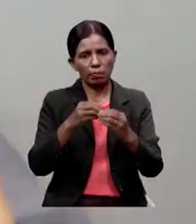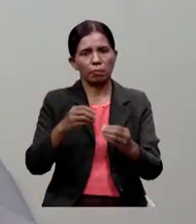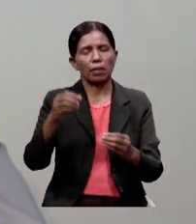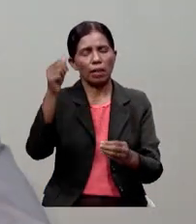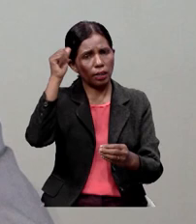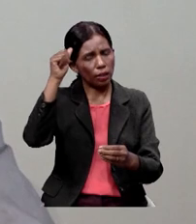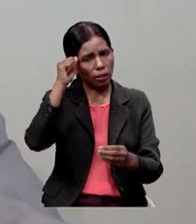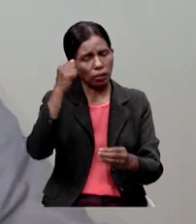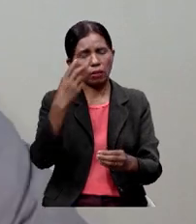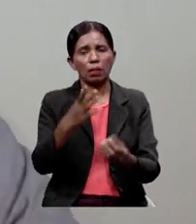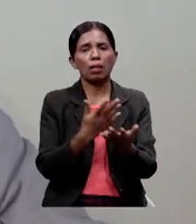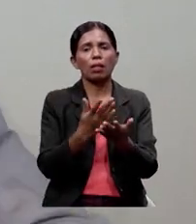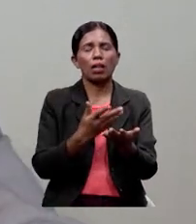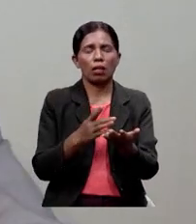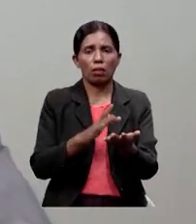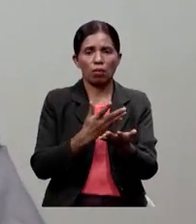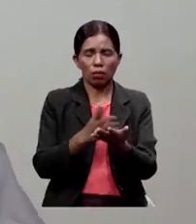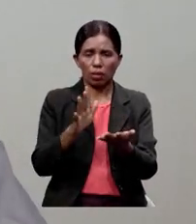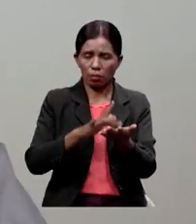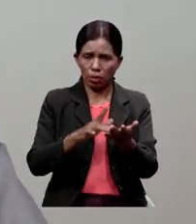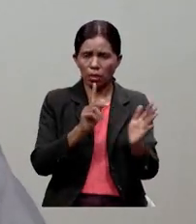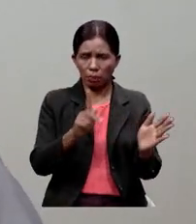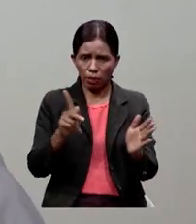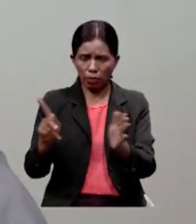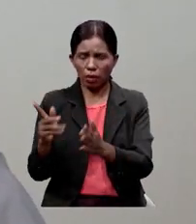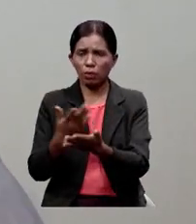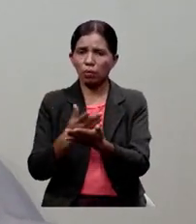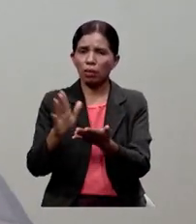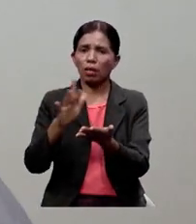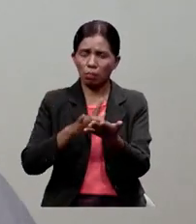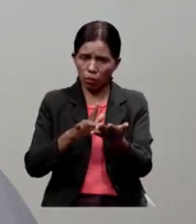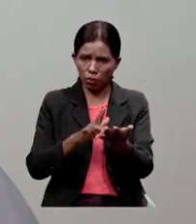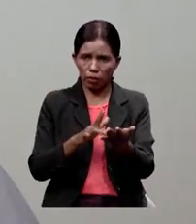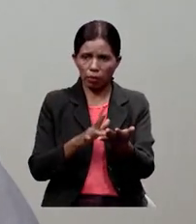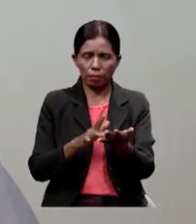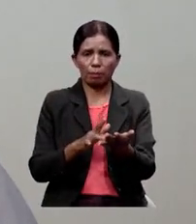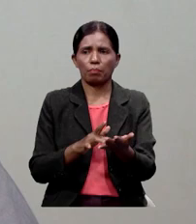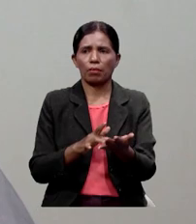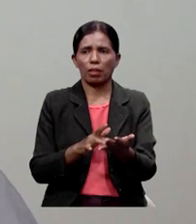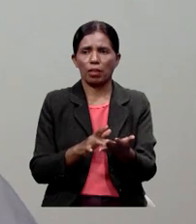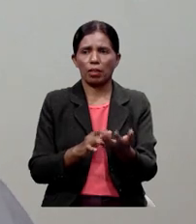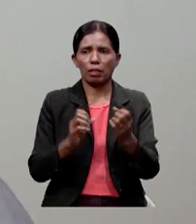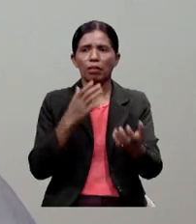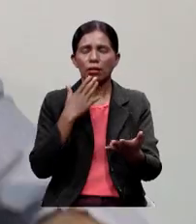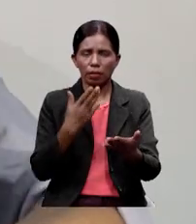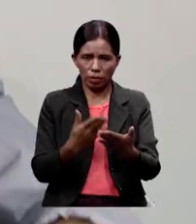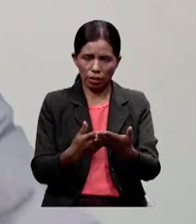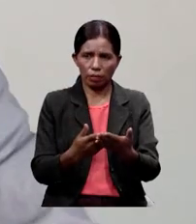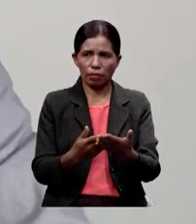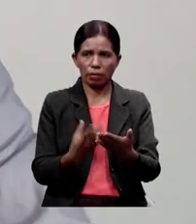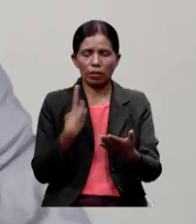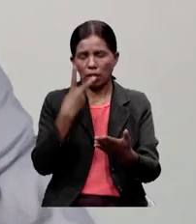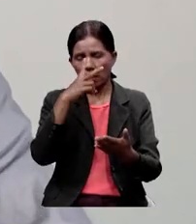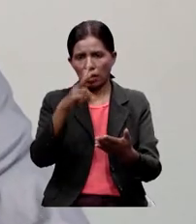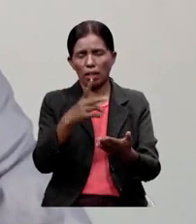nebe mak semai hodi nune ba hira halo planamento ruma ba iha sosai imoruk arek na nene efisiensia ne tem que iha ita hare kondo